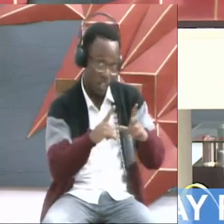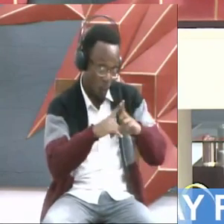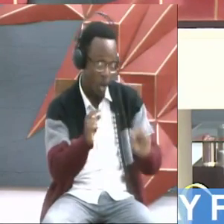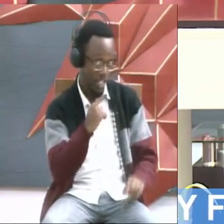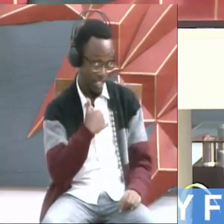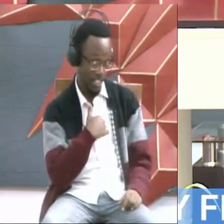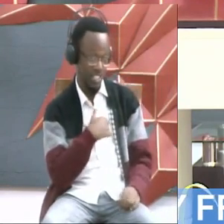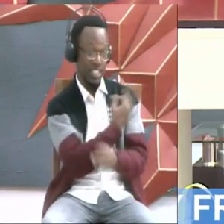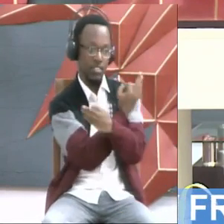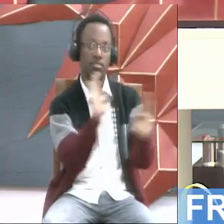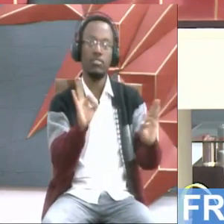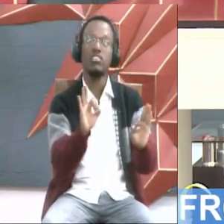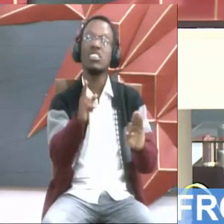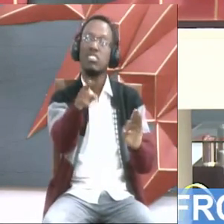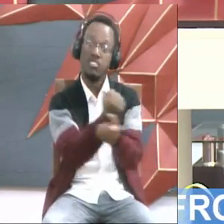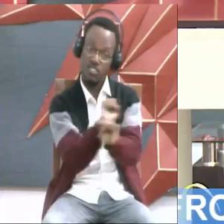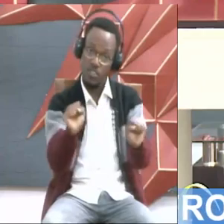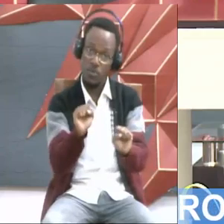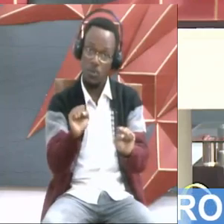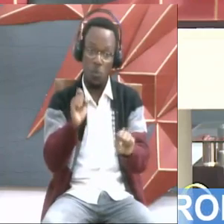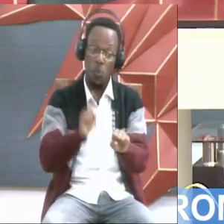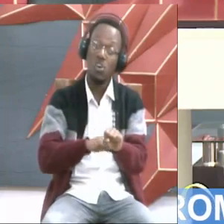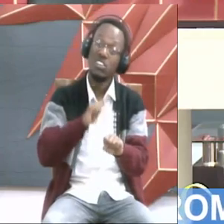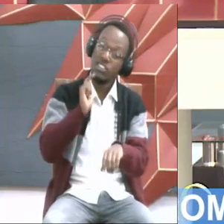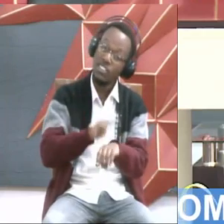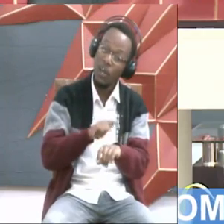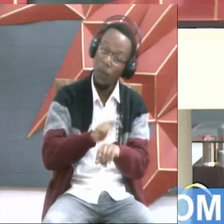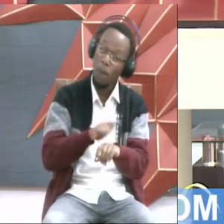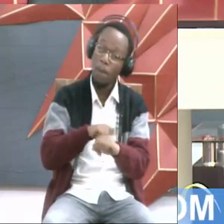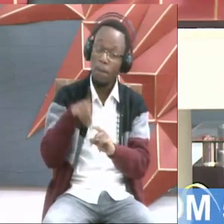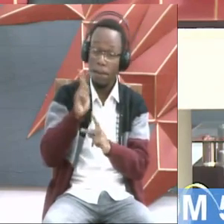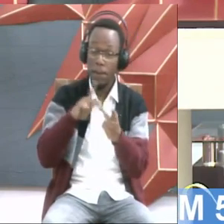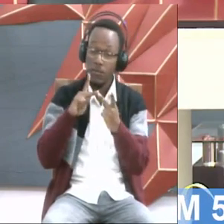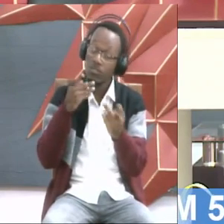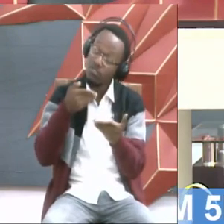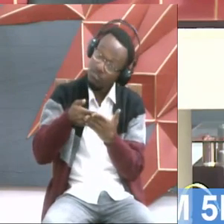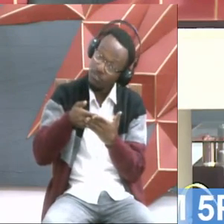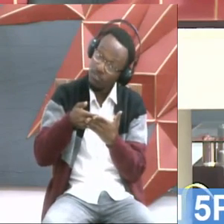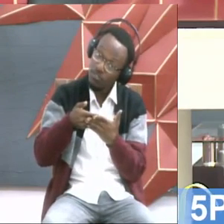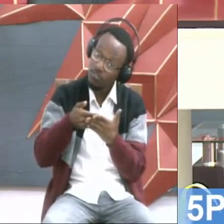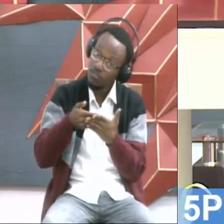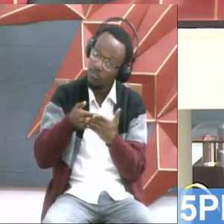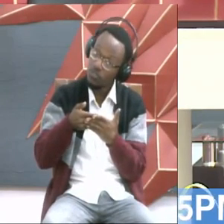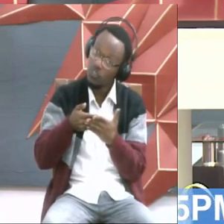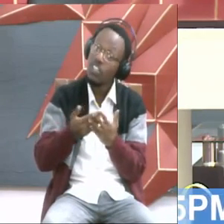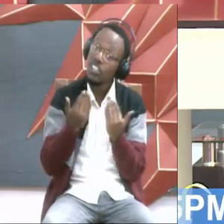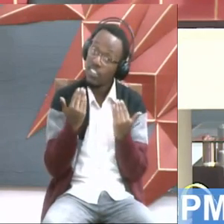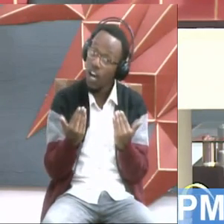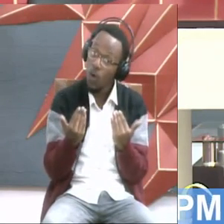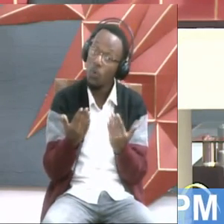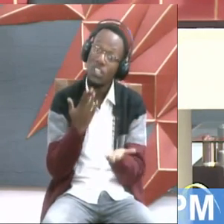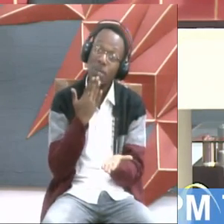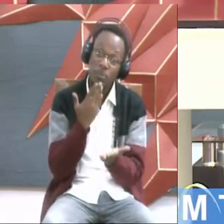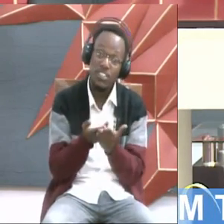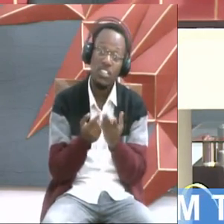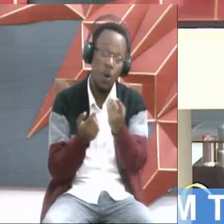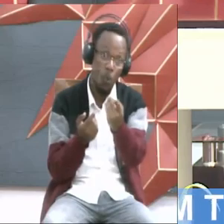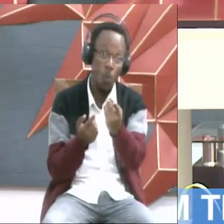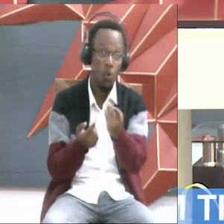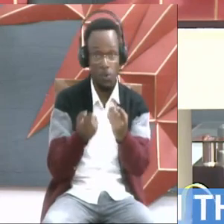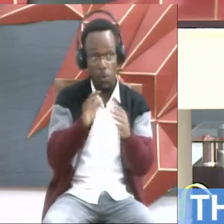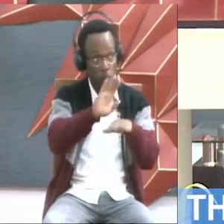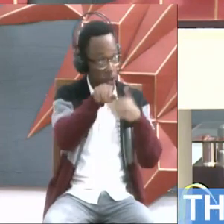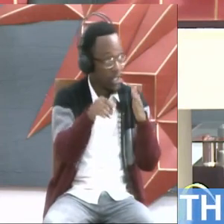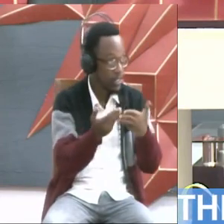igihe gikwiye kigeze amen Mani convenable quand le temps sera kuza. Arrivé qui te salue vous devez